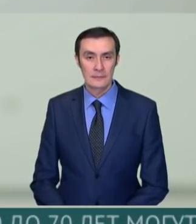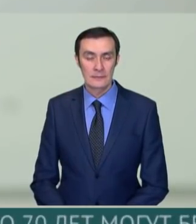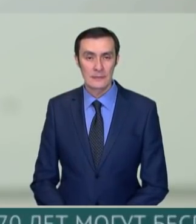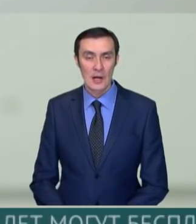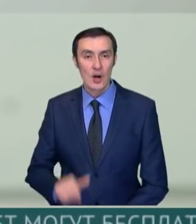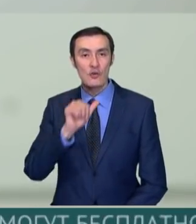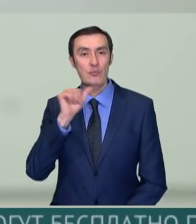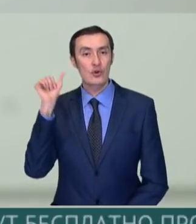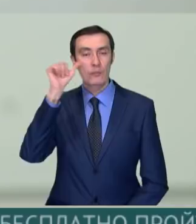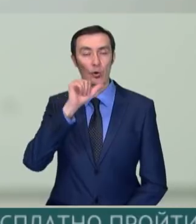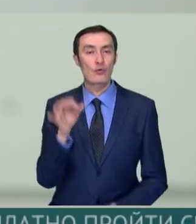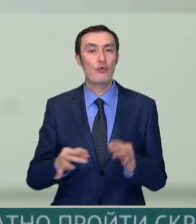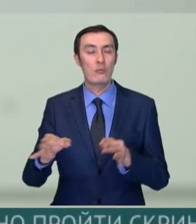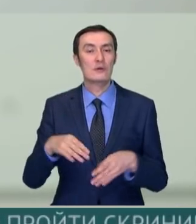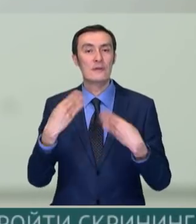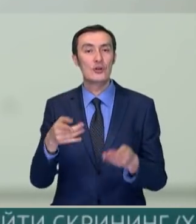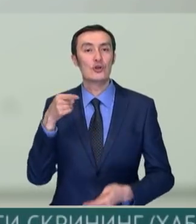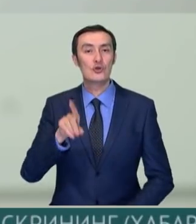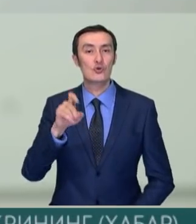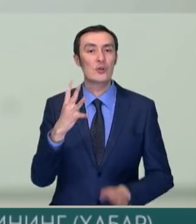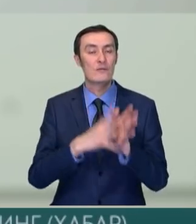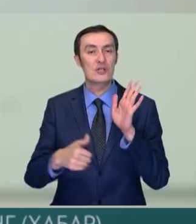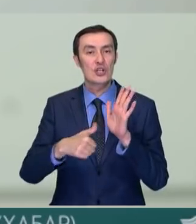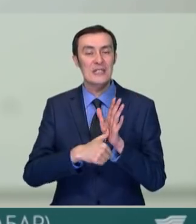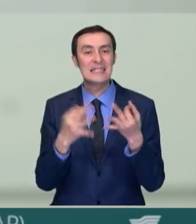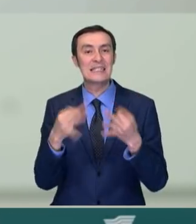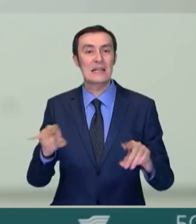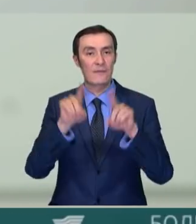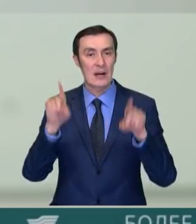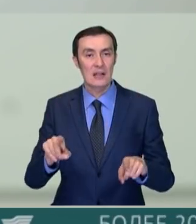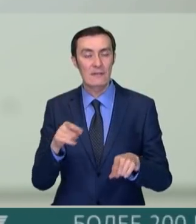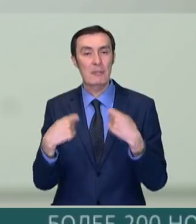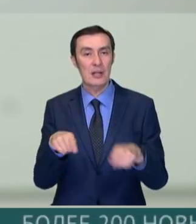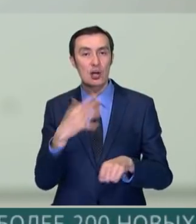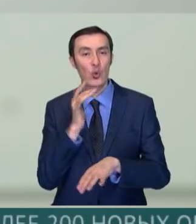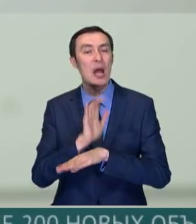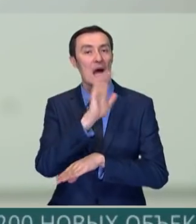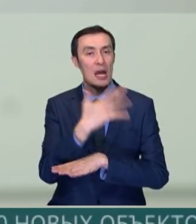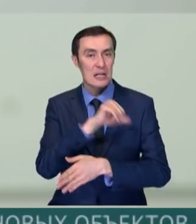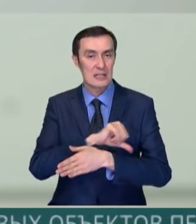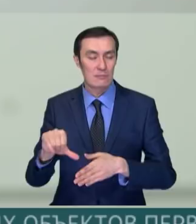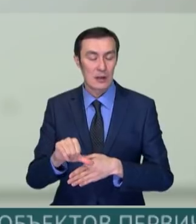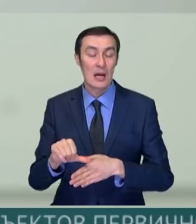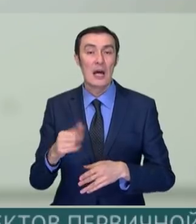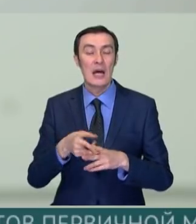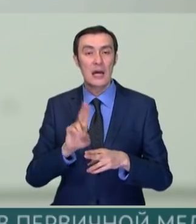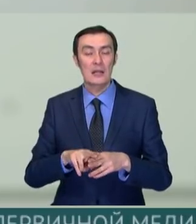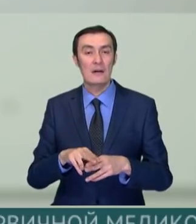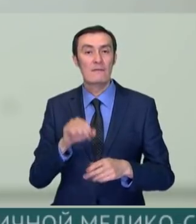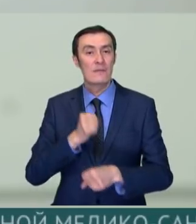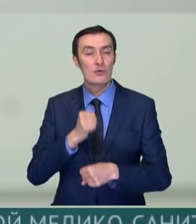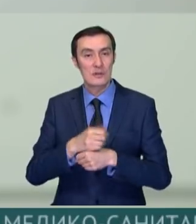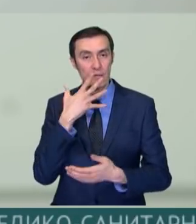В прошлом году в области выдано 1196 сертификатов на экспорт и 104 сертификата СТКЗ, то есть сделано в